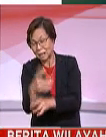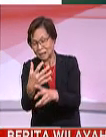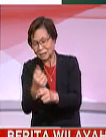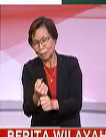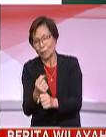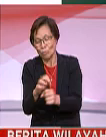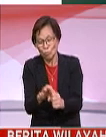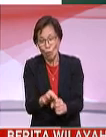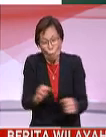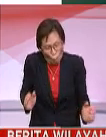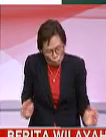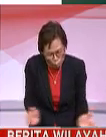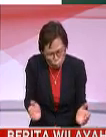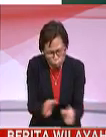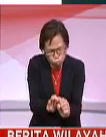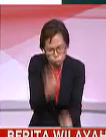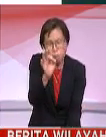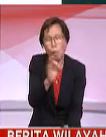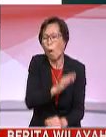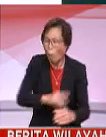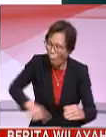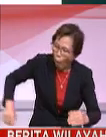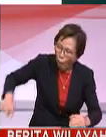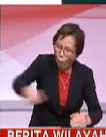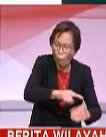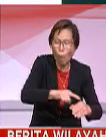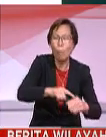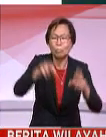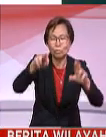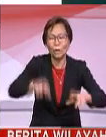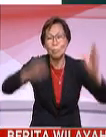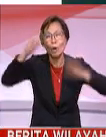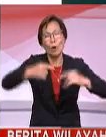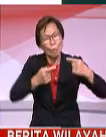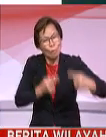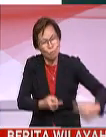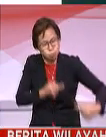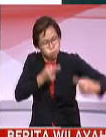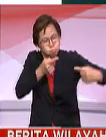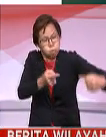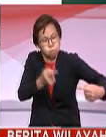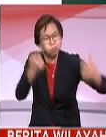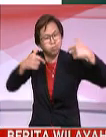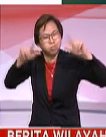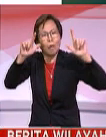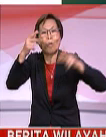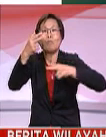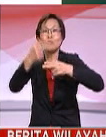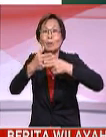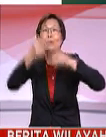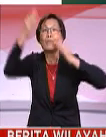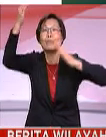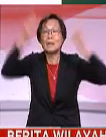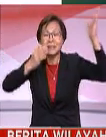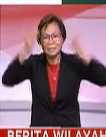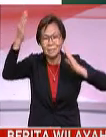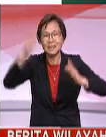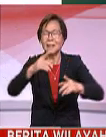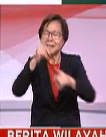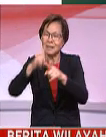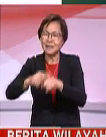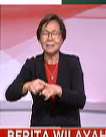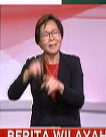dapat menyuntik motivasi kepada seluruh rakyat Malaysia untuk berjuang mengharumkan nama negara dalam apa jua